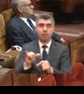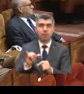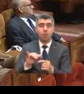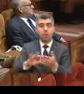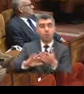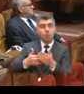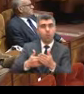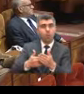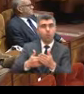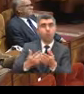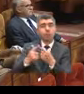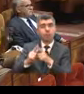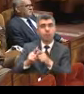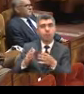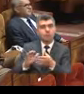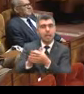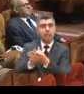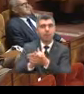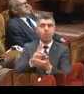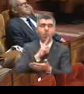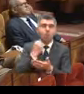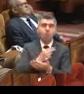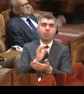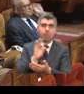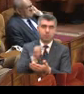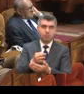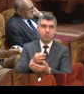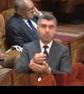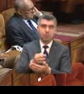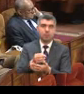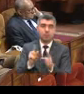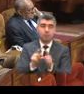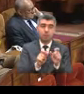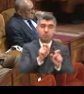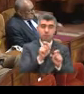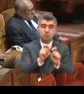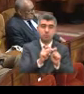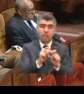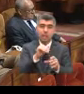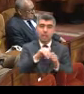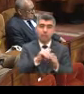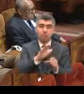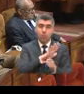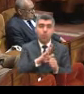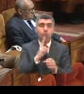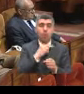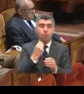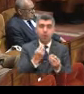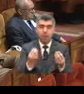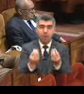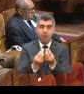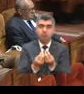كل قطاع حقيقة كاين تضامن حكومي. احنا الأغلبية كيخصها تتحمل مسؤوليتها، الحكومة بالخصوص كيخصها